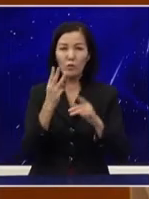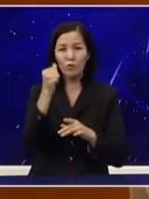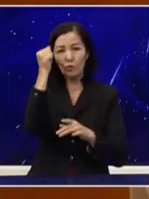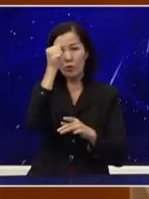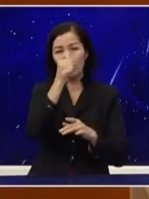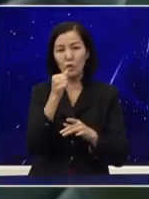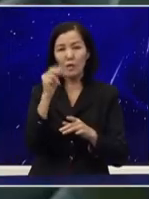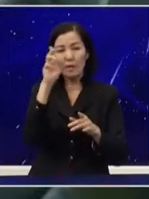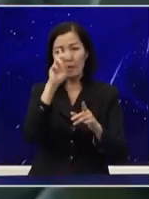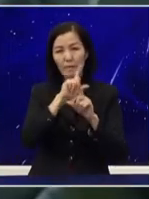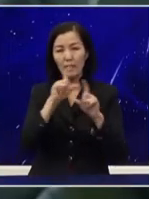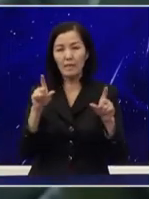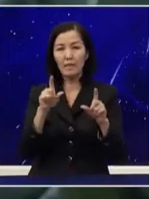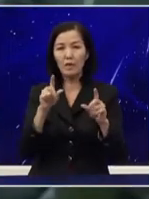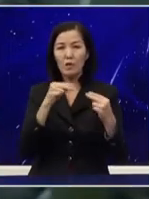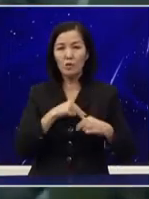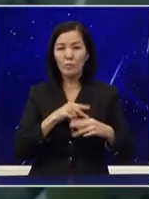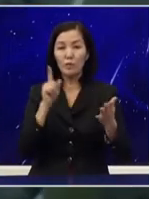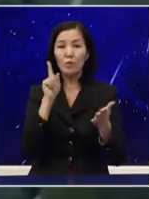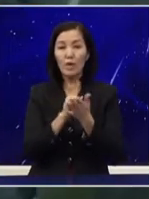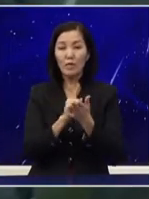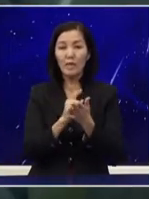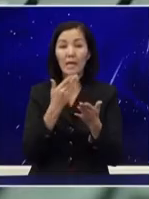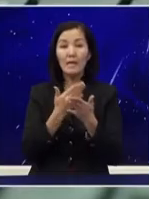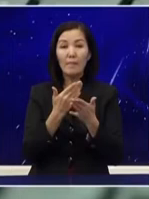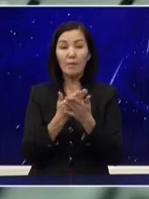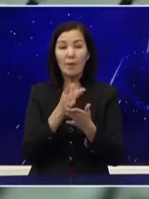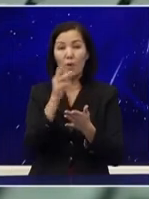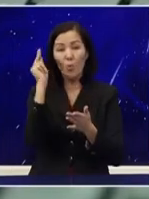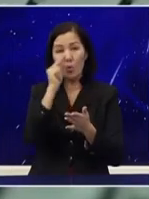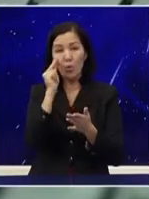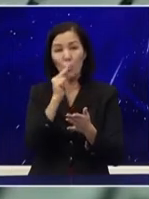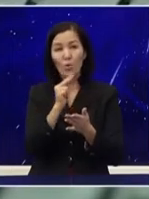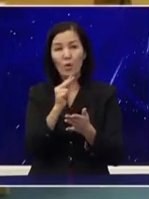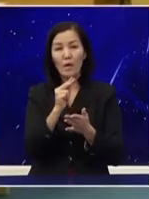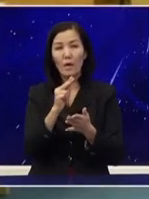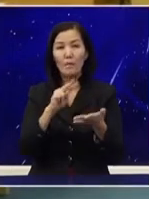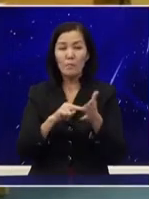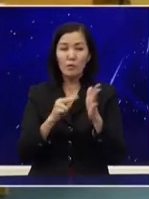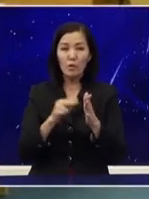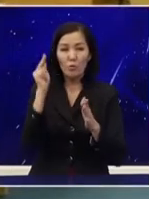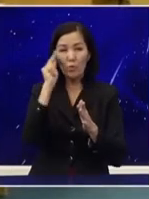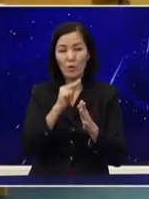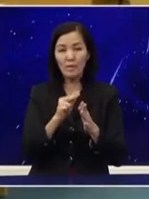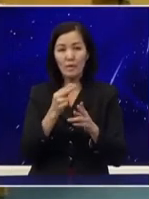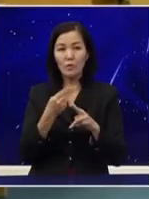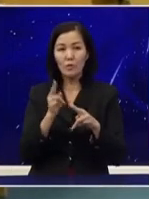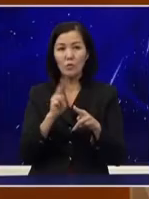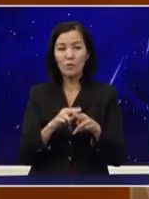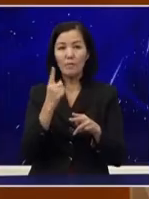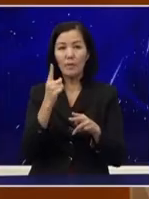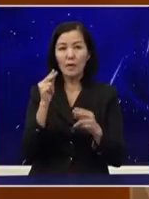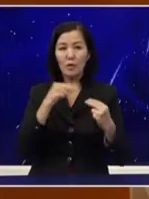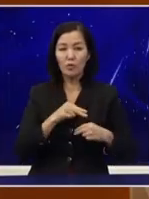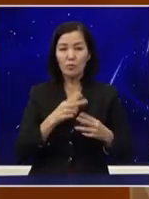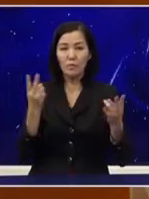мекемеде жұмыс істеуі қажет деп санайды. Ал егер студент оқу мерзімінің тек бір бөлігін бюджет есебінен оқса, сол жылды ғана жұмыс істеп